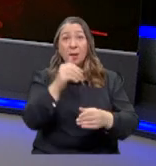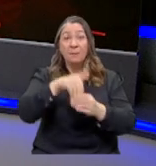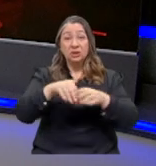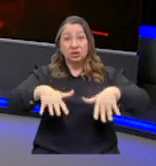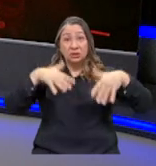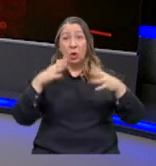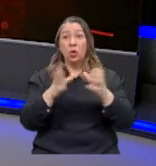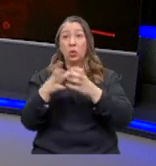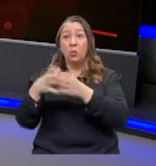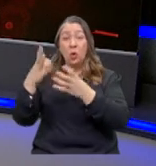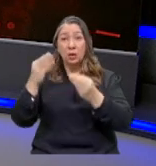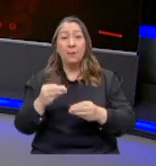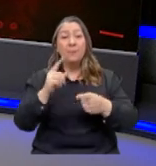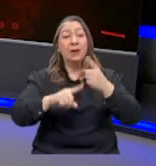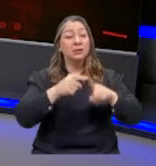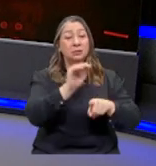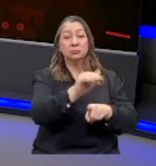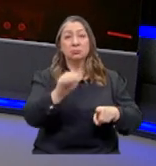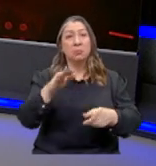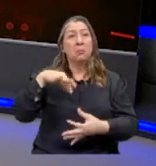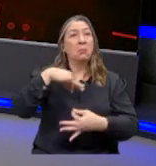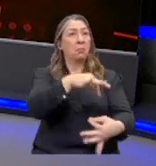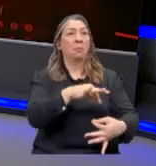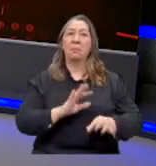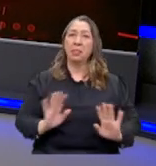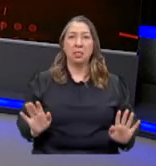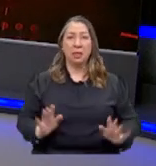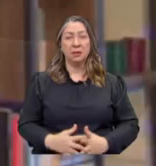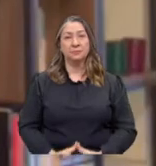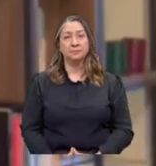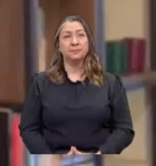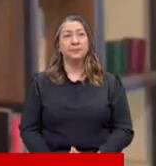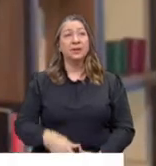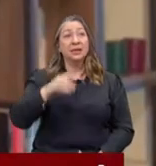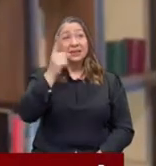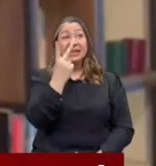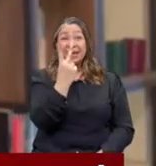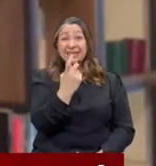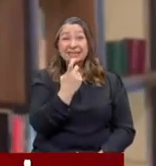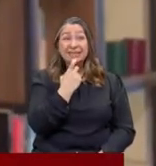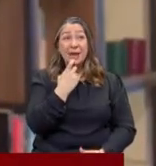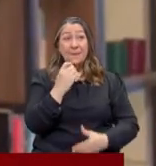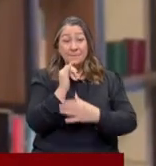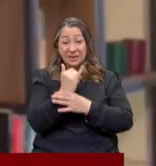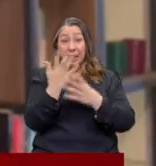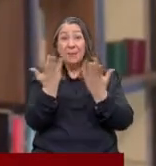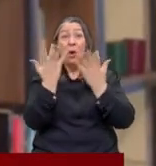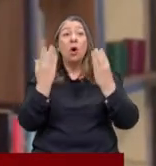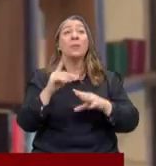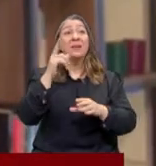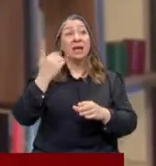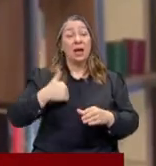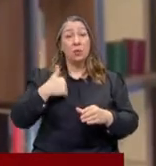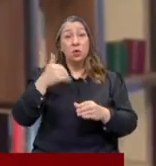parlamentoda grubu bulunan siyasi partilere ilettiler. Yalnızca 2 sene meslek bile olmayan bir